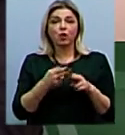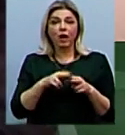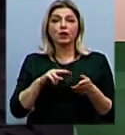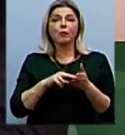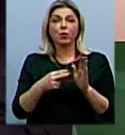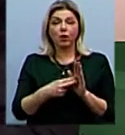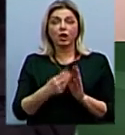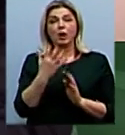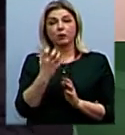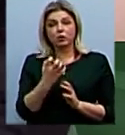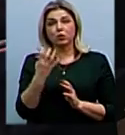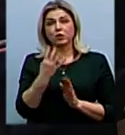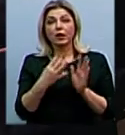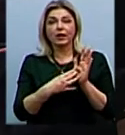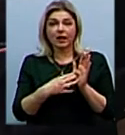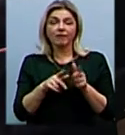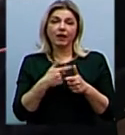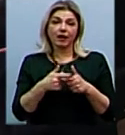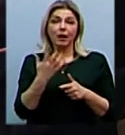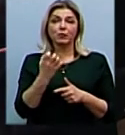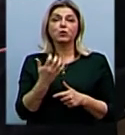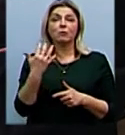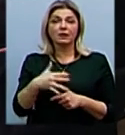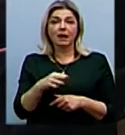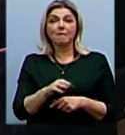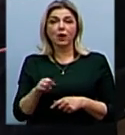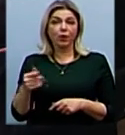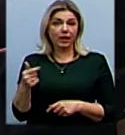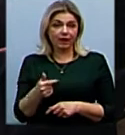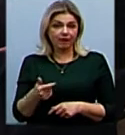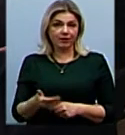розвитку 549 чи 550 мільйонів гривень.